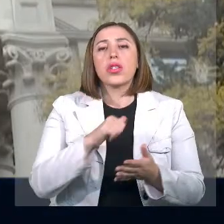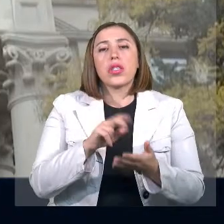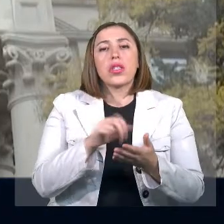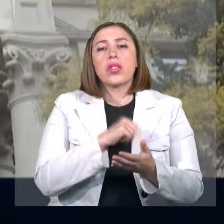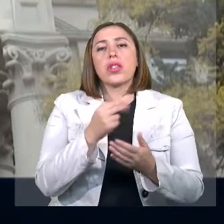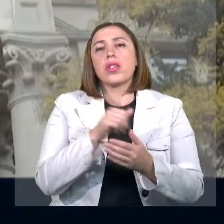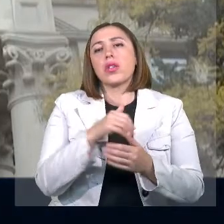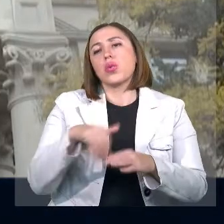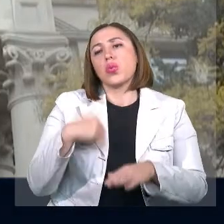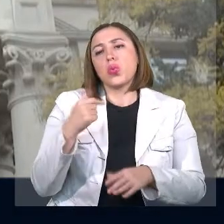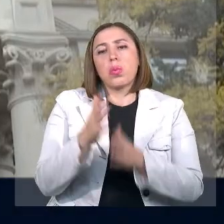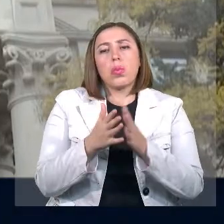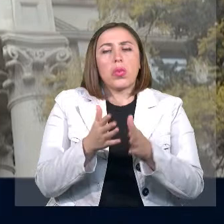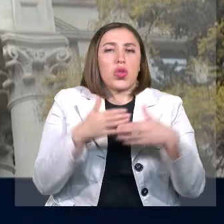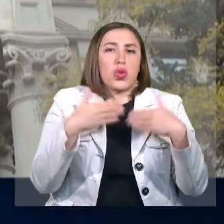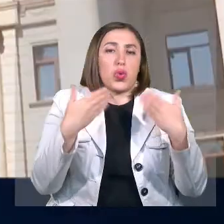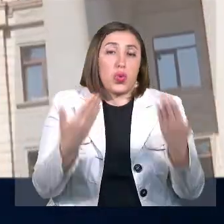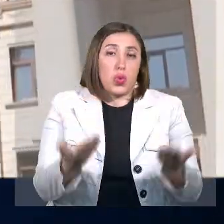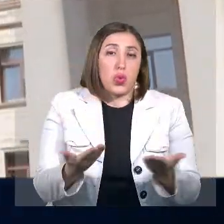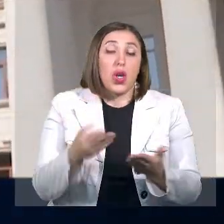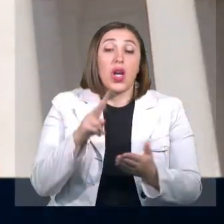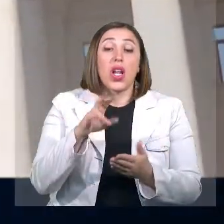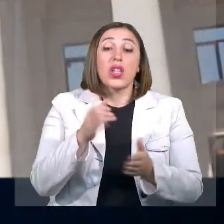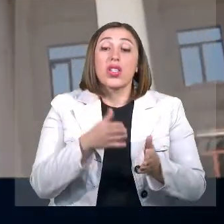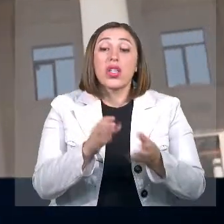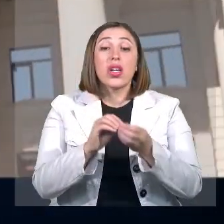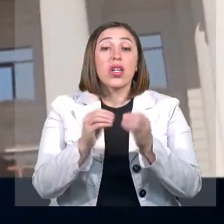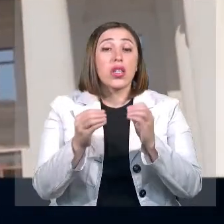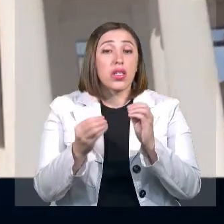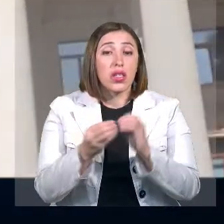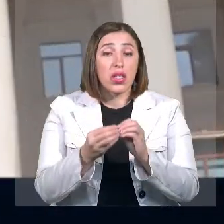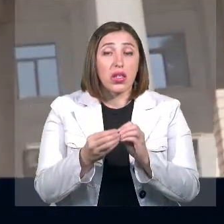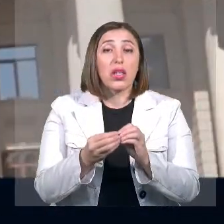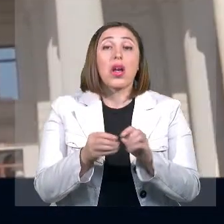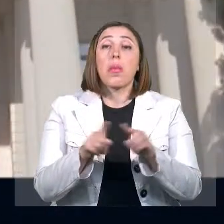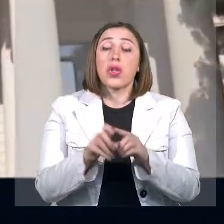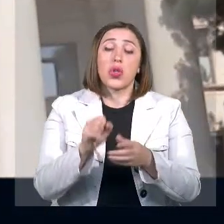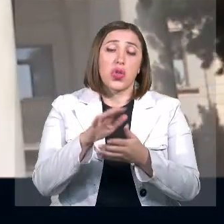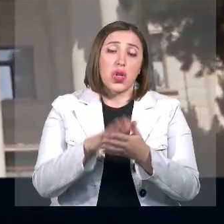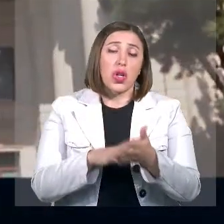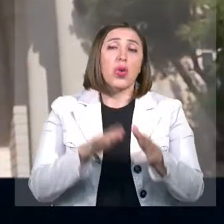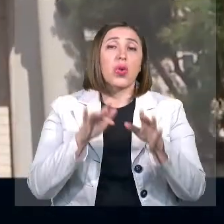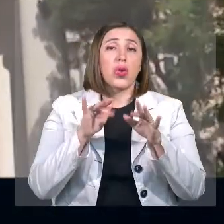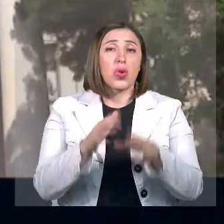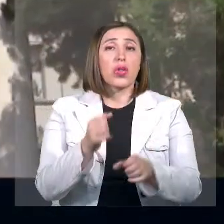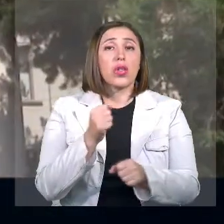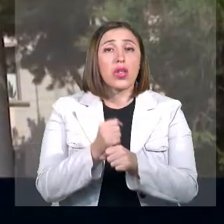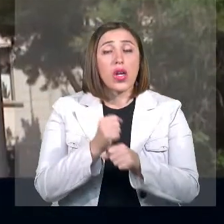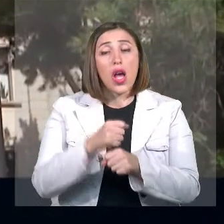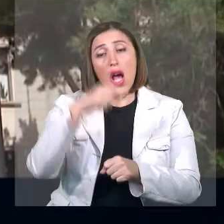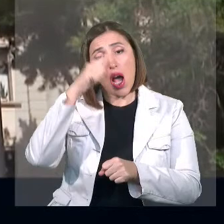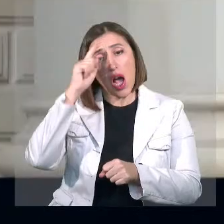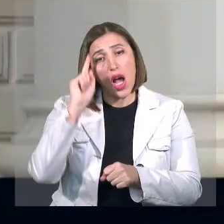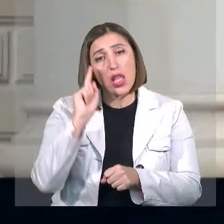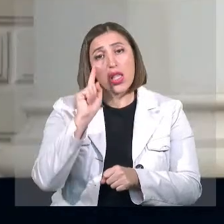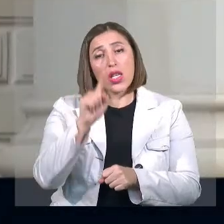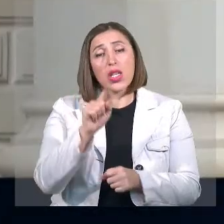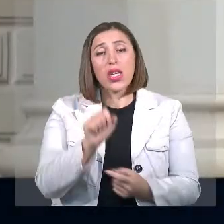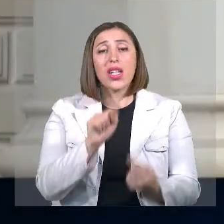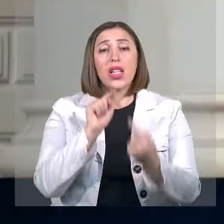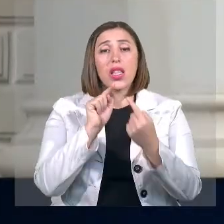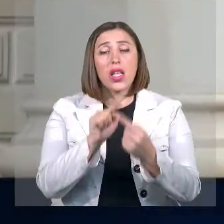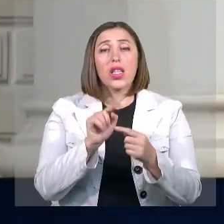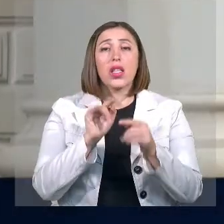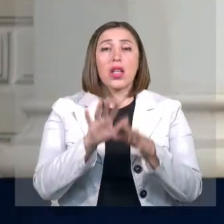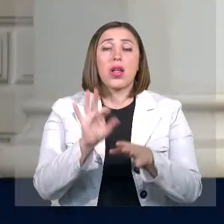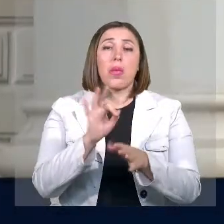երևում է Լաչինի ճանապարհի շուրջ ստեղծված իրավիճակից, շարունակում է գործողություններ իրականացնել Ադրբեջանի ինքնիշխանության դեմ, ասված